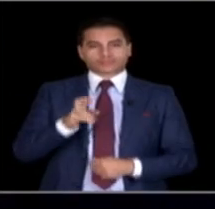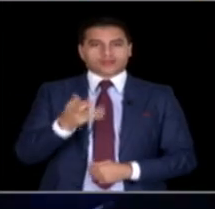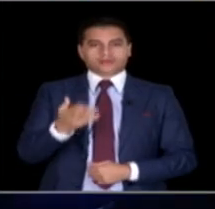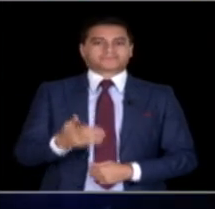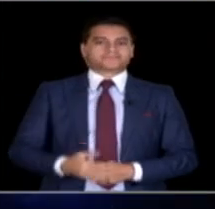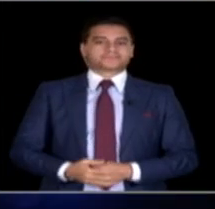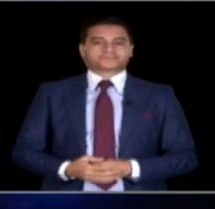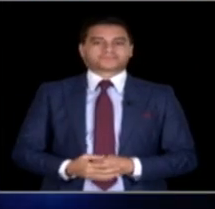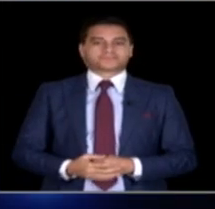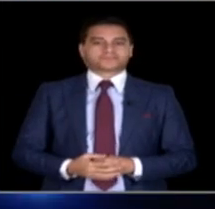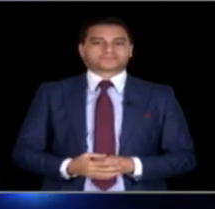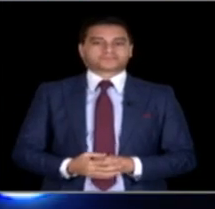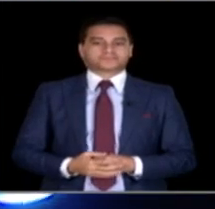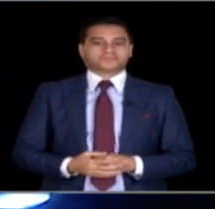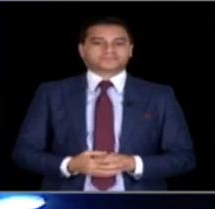هو: